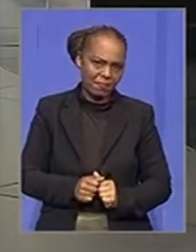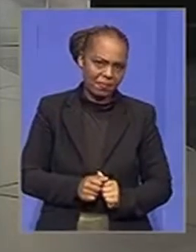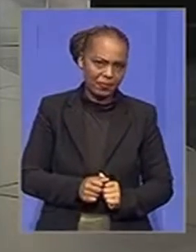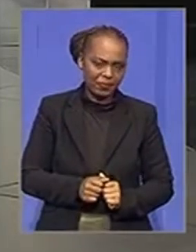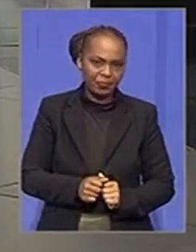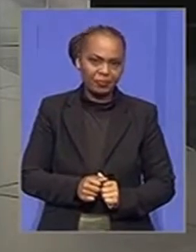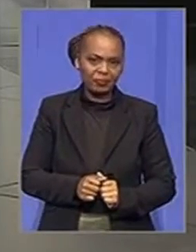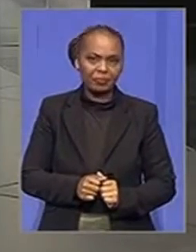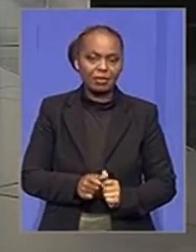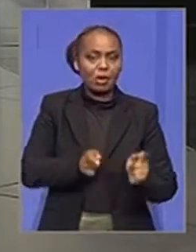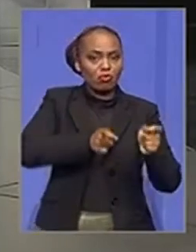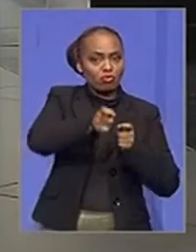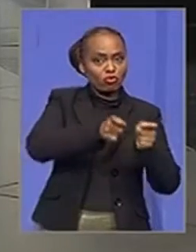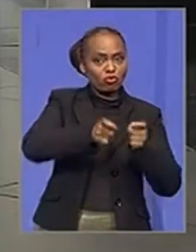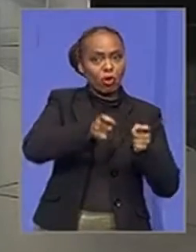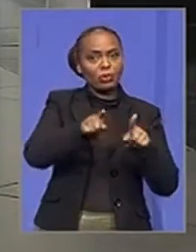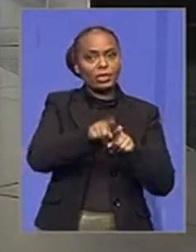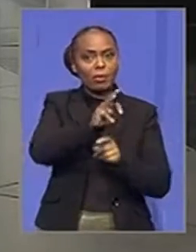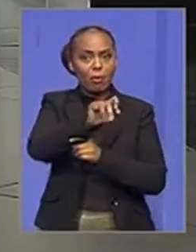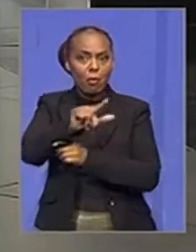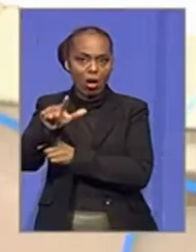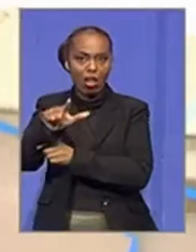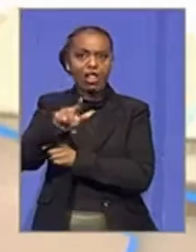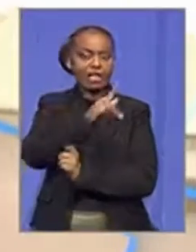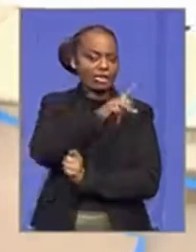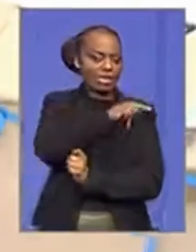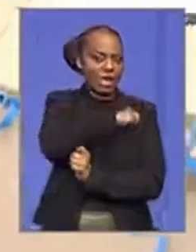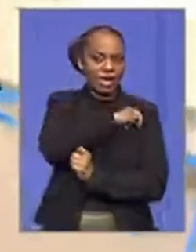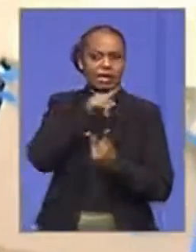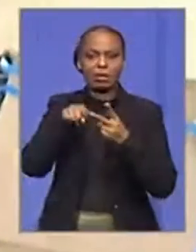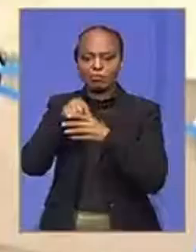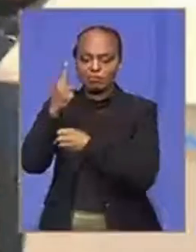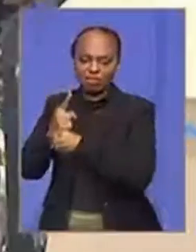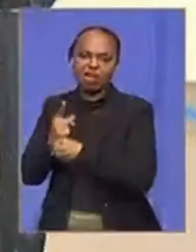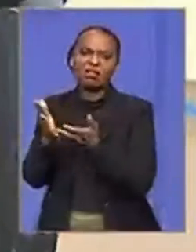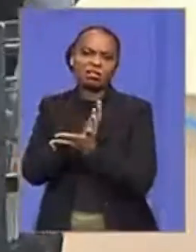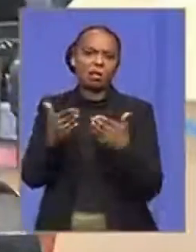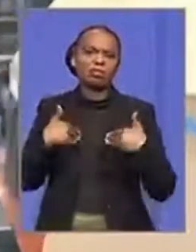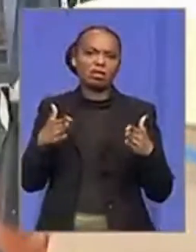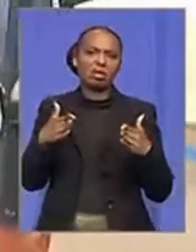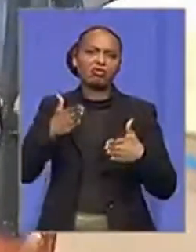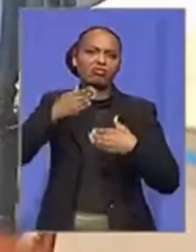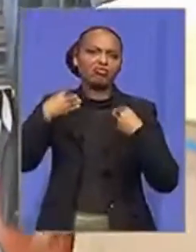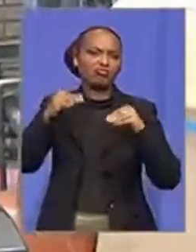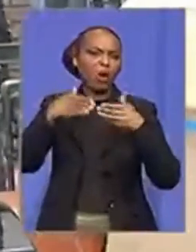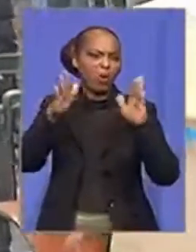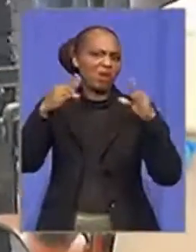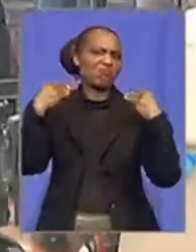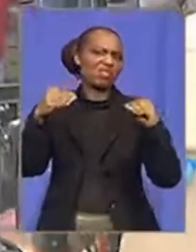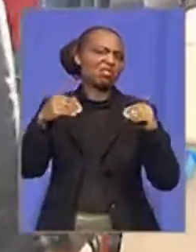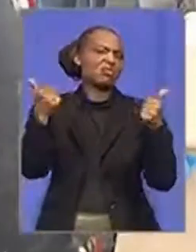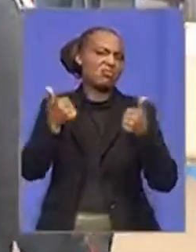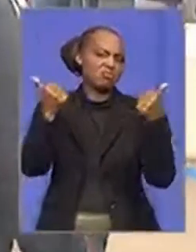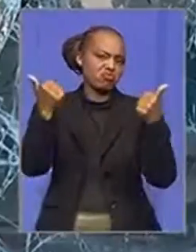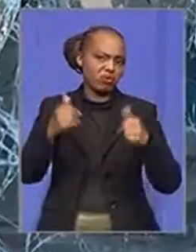Madirelo mangwe fa Gauteng le ka KwaZulu-Natal a simolotse dikgwebo morago ga go utswetswa le go senngwa ga marekelo mo bekeng e e fetileng. E tla re ka